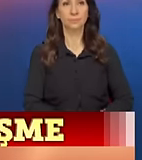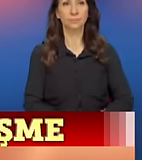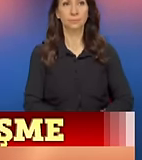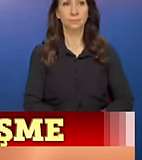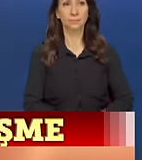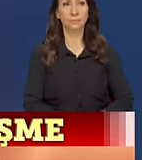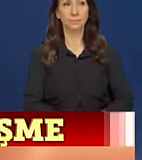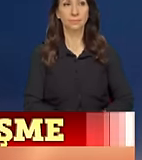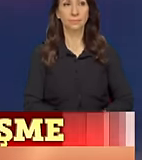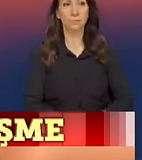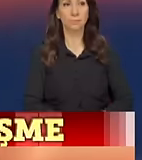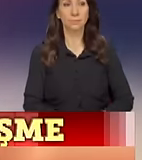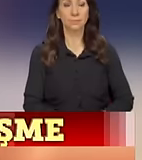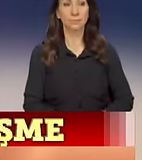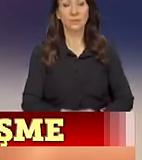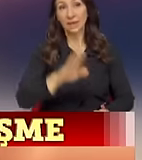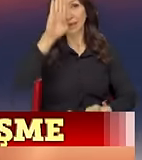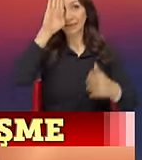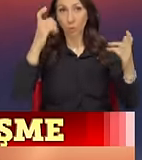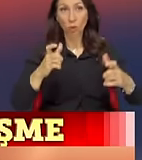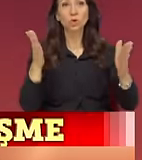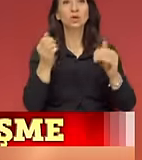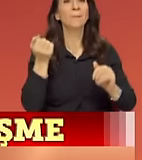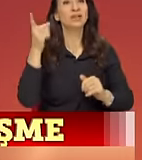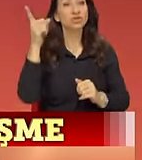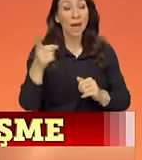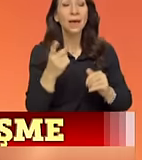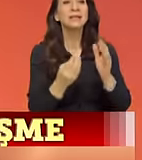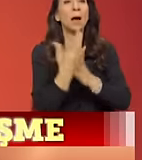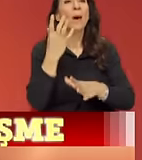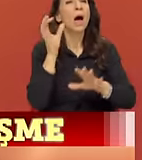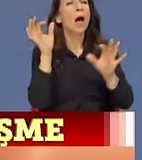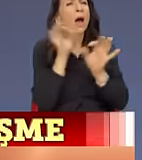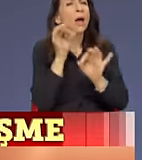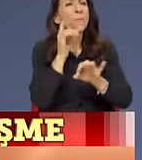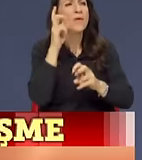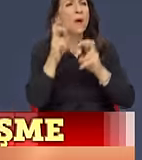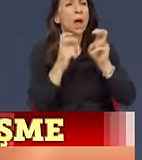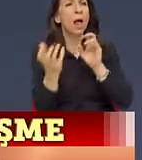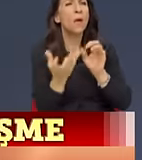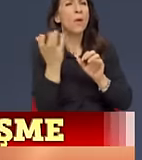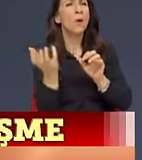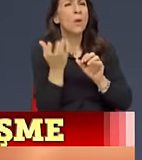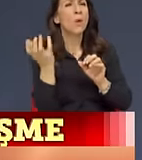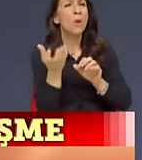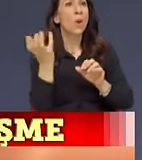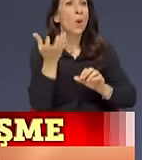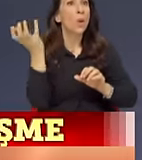Allah'ım sen kurtar ya. İstanbul Küçükçekmece'de sabahın ilk ışıklarında bir fabrikadan alevler yükseldi.